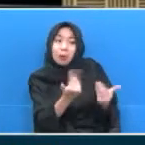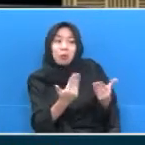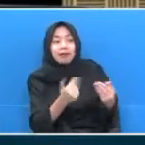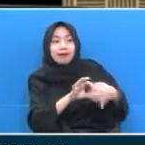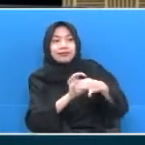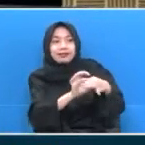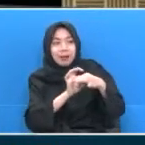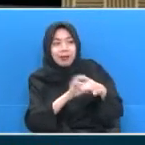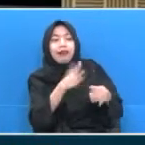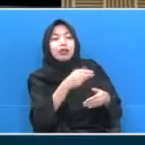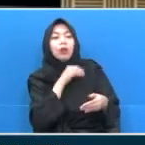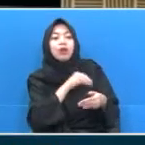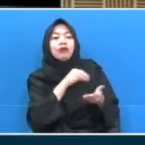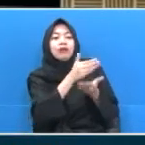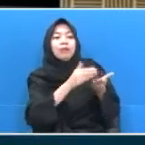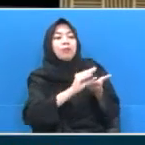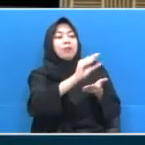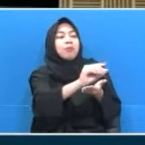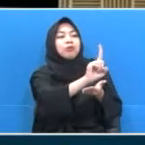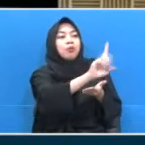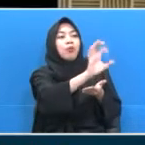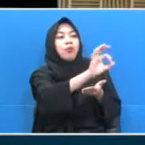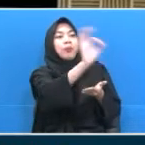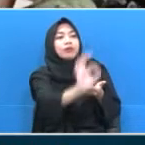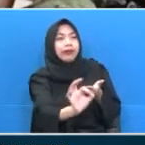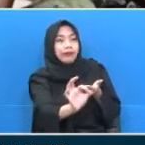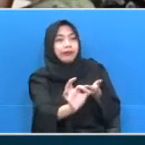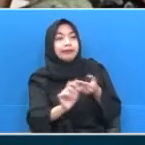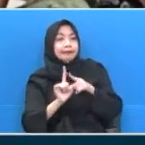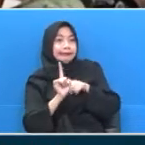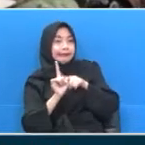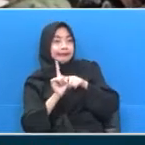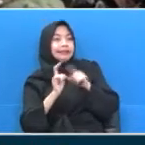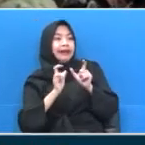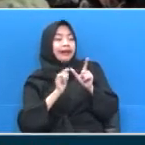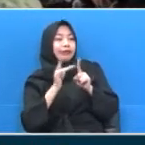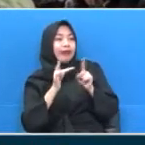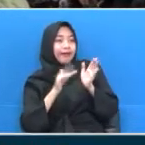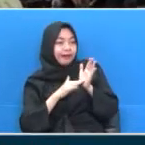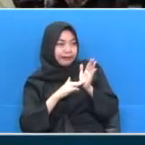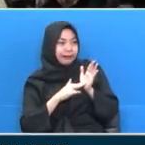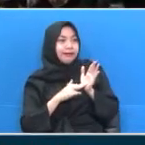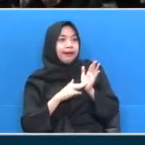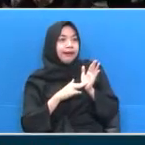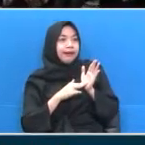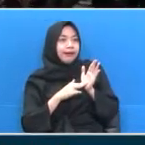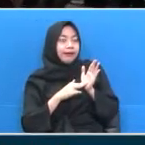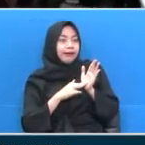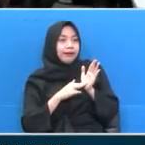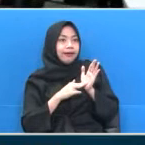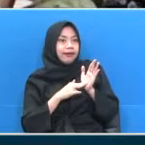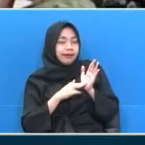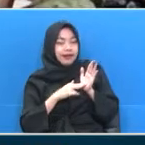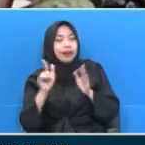cashback 10% nah kemudian yang bersangkutan tadi memandu mahasiswa untuk mendapatkan kredit dari